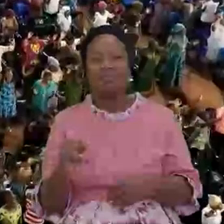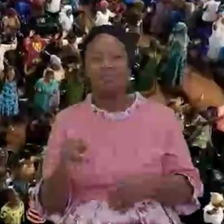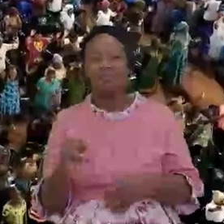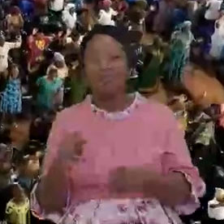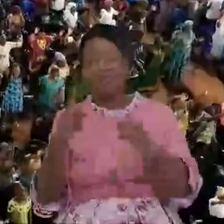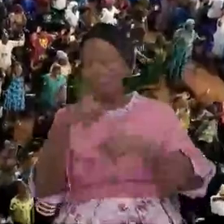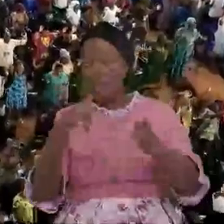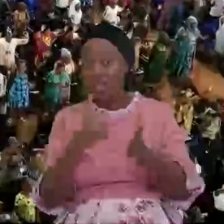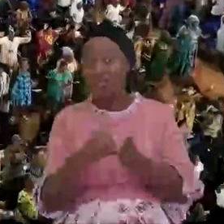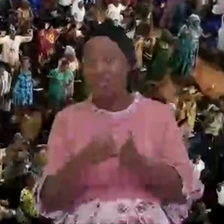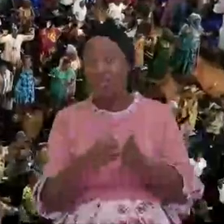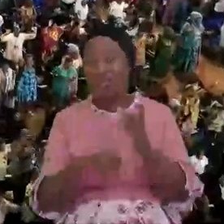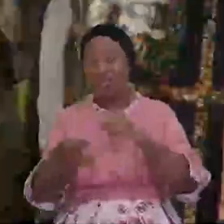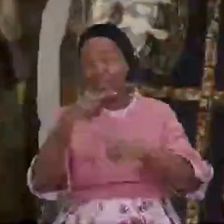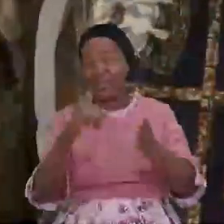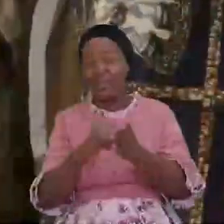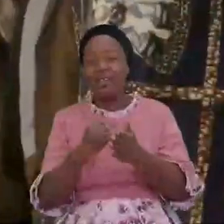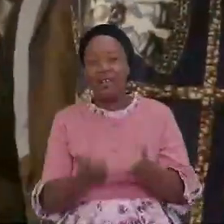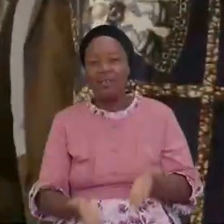complète.